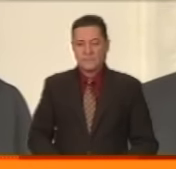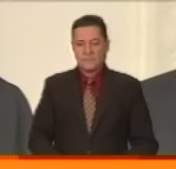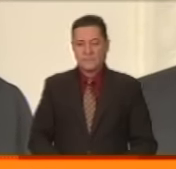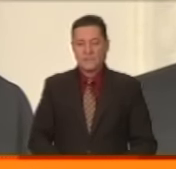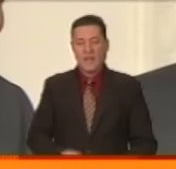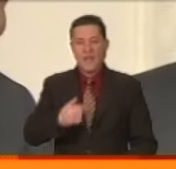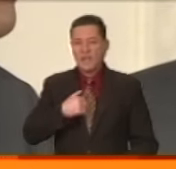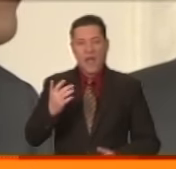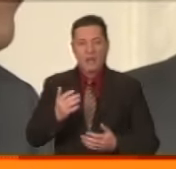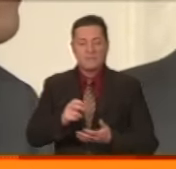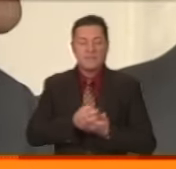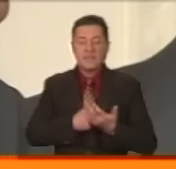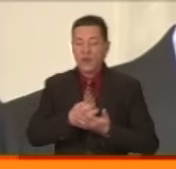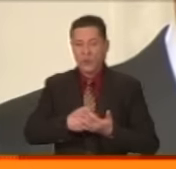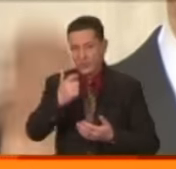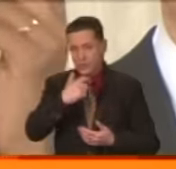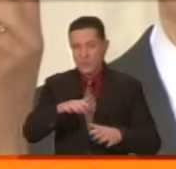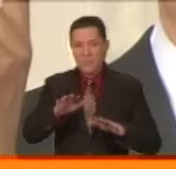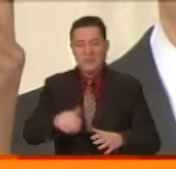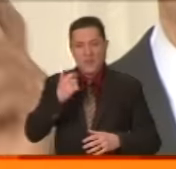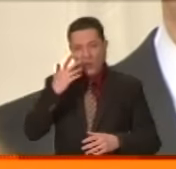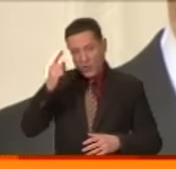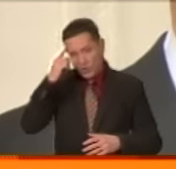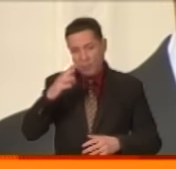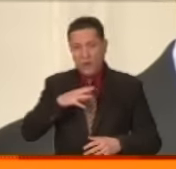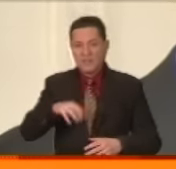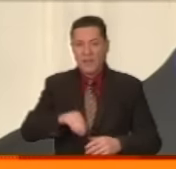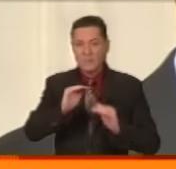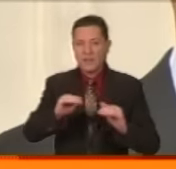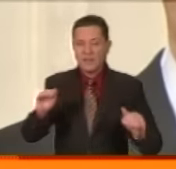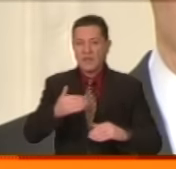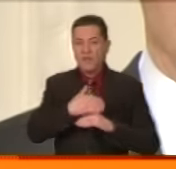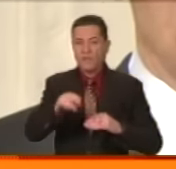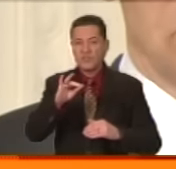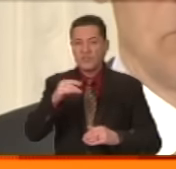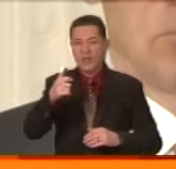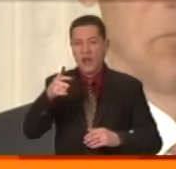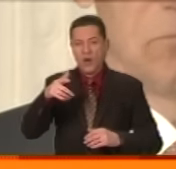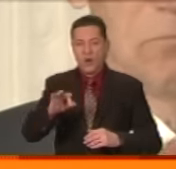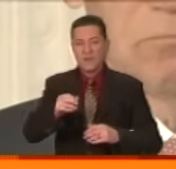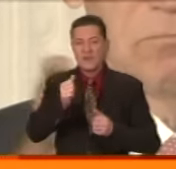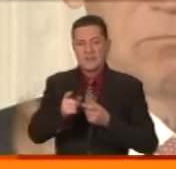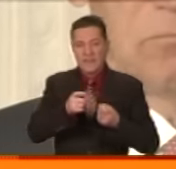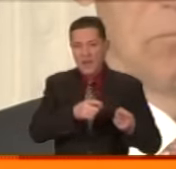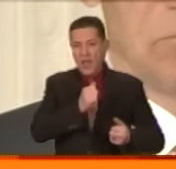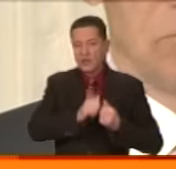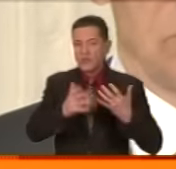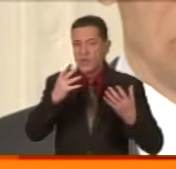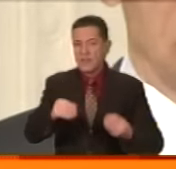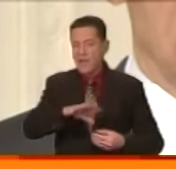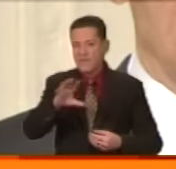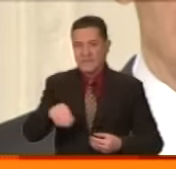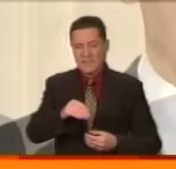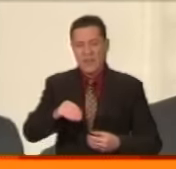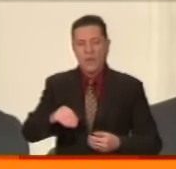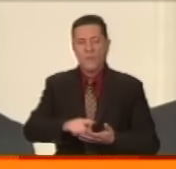Я не знаходжу собі місця, коли думаю про загиблих дітей. На вулицях Чикаго стріляють щодня, тому всі ми повинні домагатися, аби Конгрес